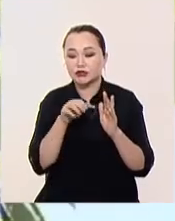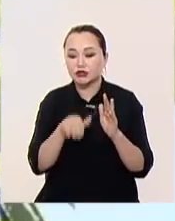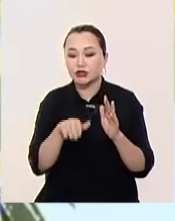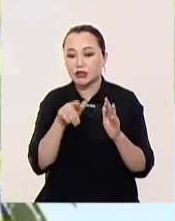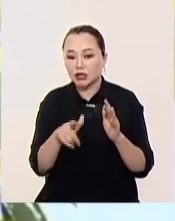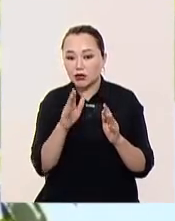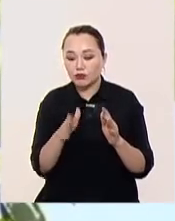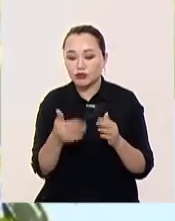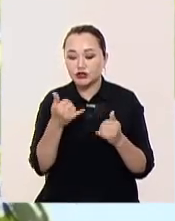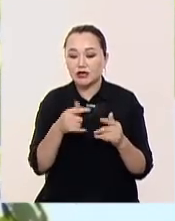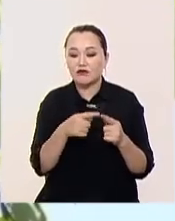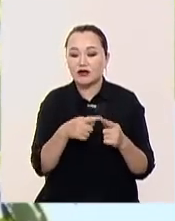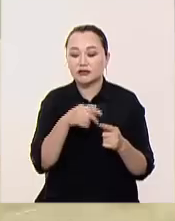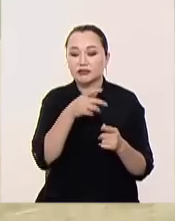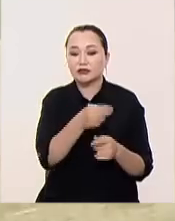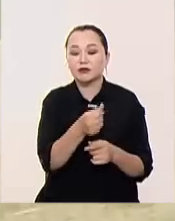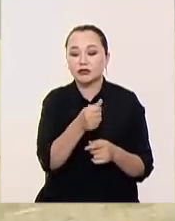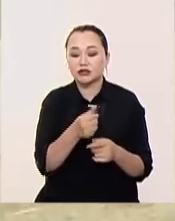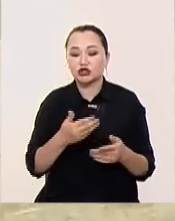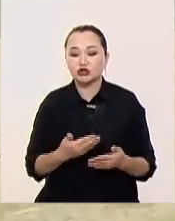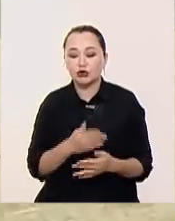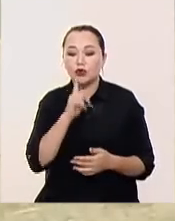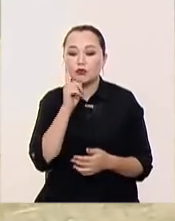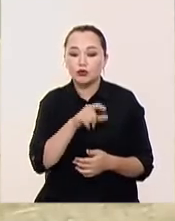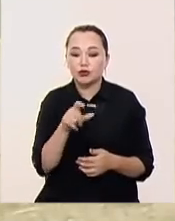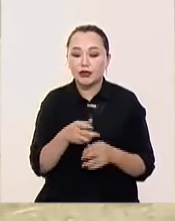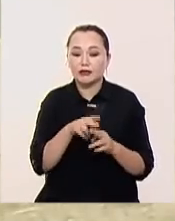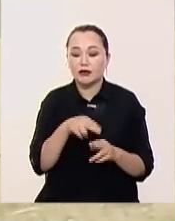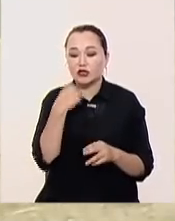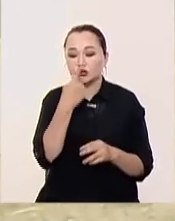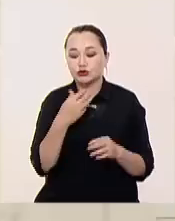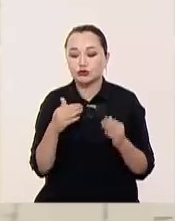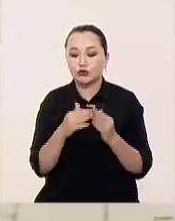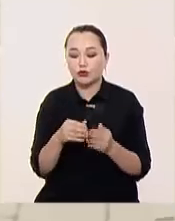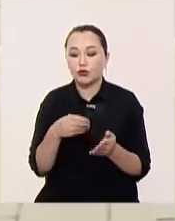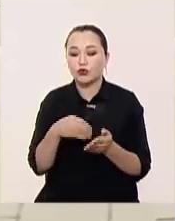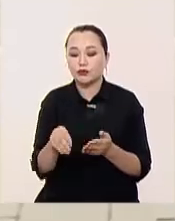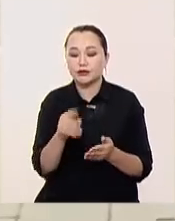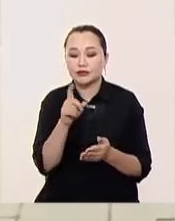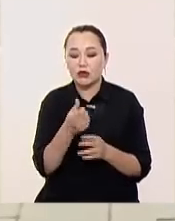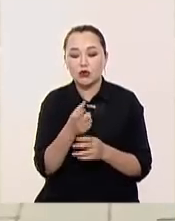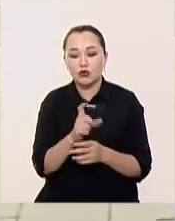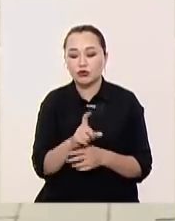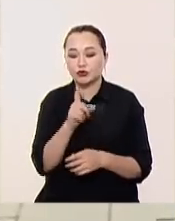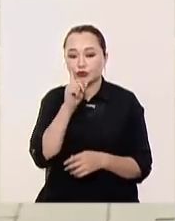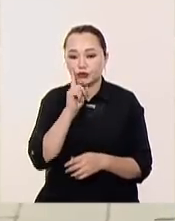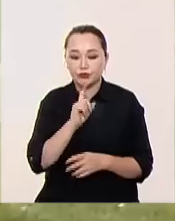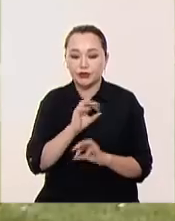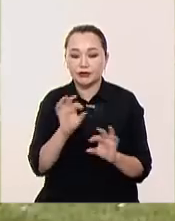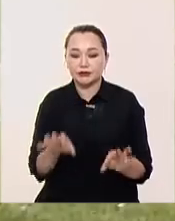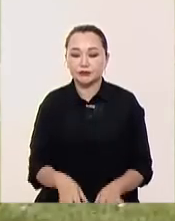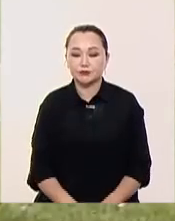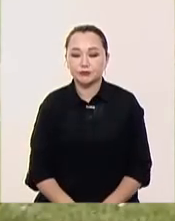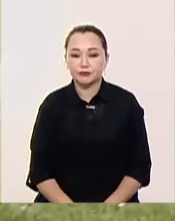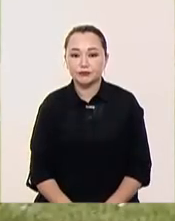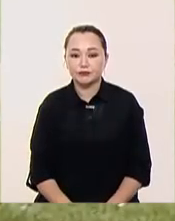болады. Қазір жалдамалы пәтерлерді күнелтіп жүрген жастар бұл жеке баспанамызға қол жеткізу үшін таптырмас мүмкіндік дейді.